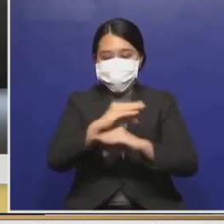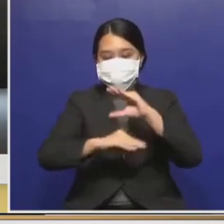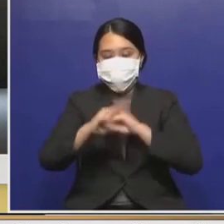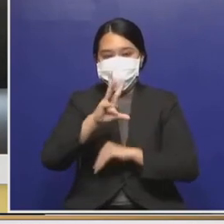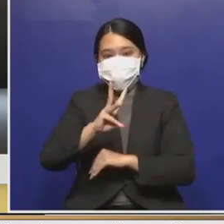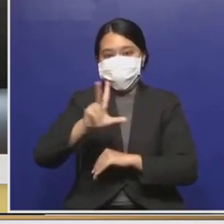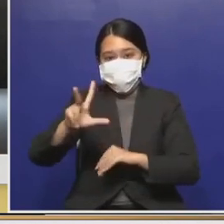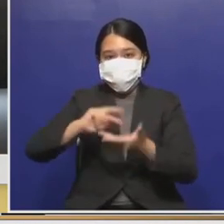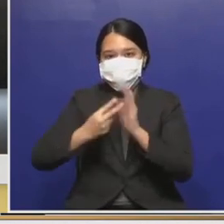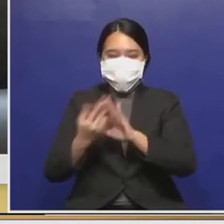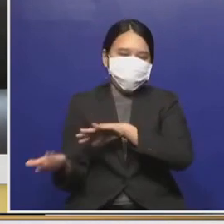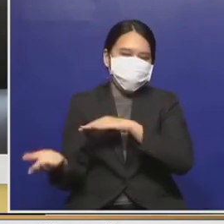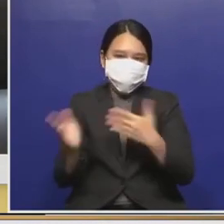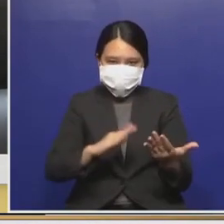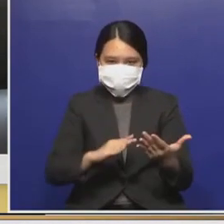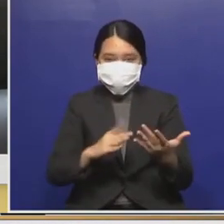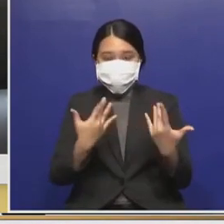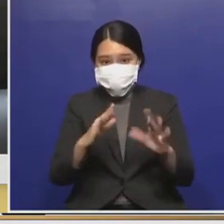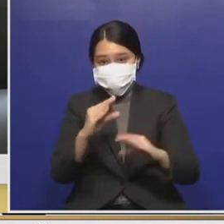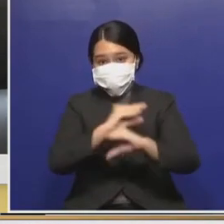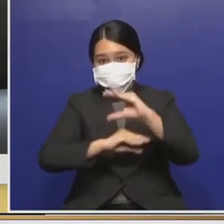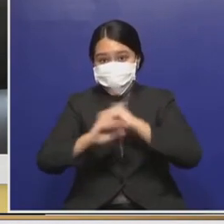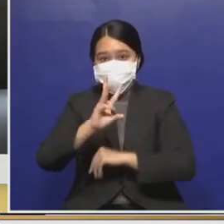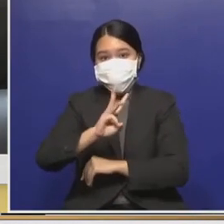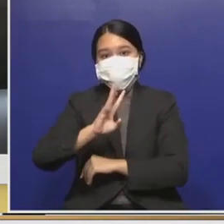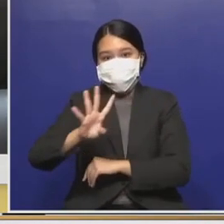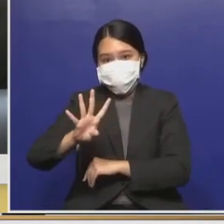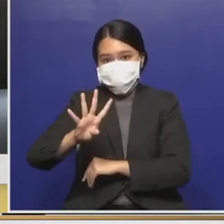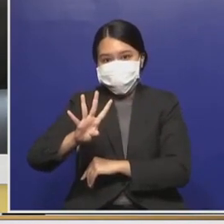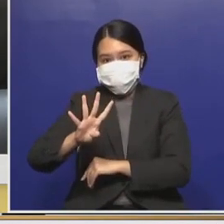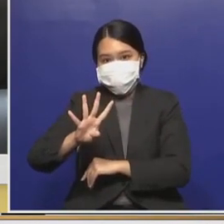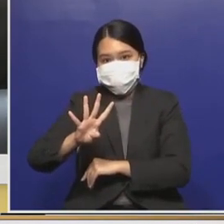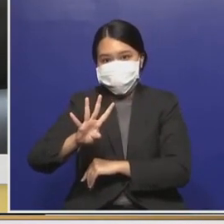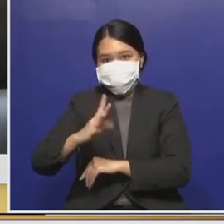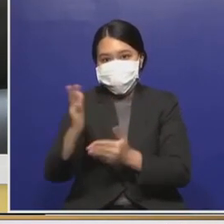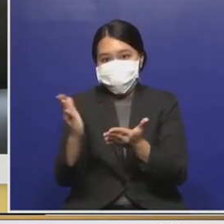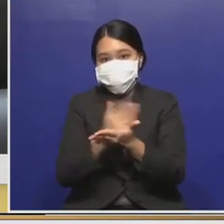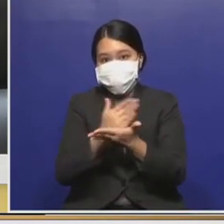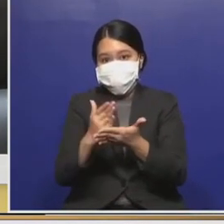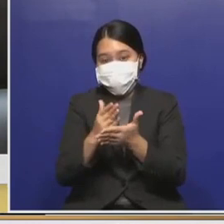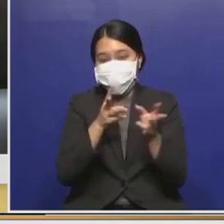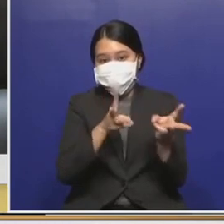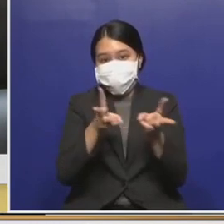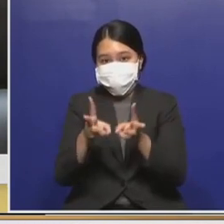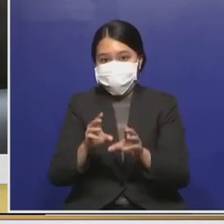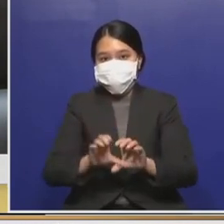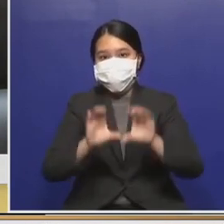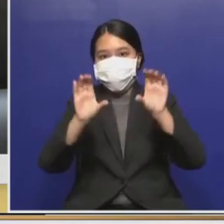โครงการ 6-4 แ่งเป็สองมาตรการ